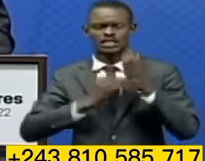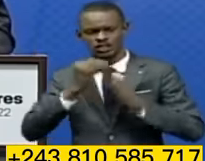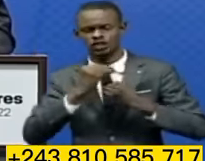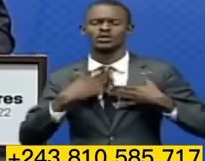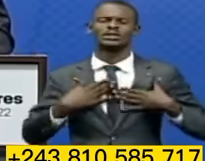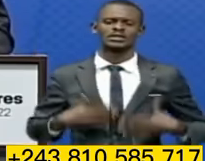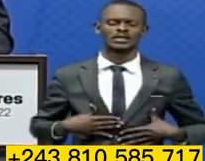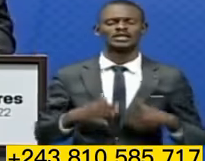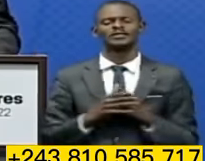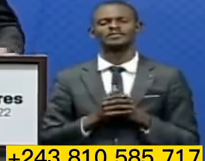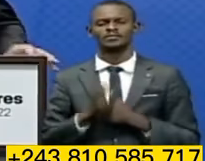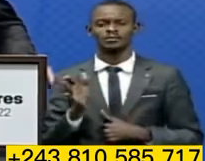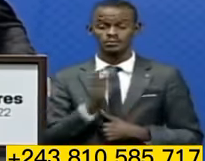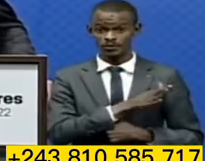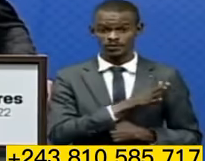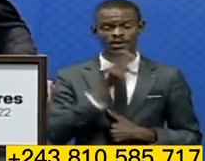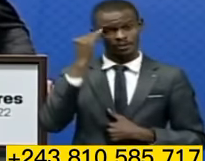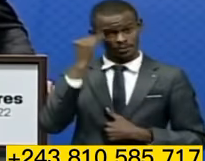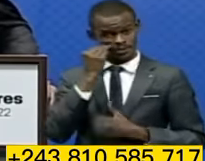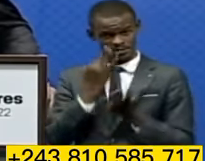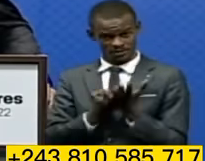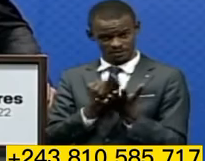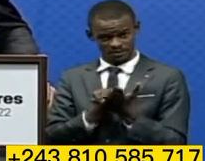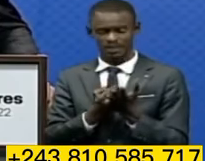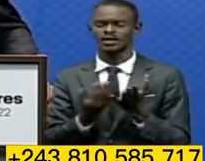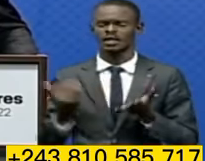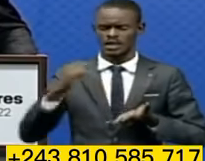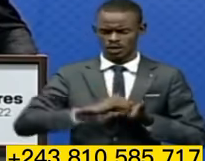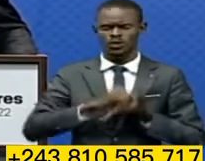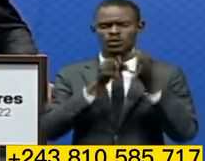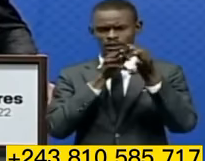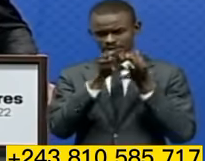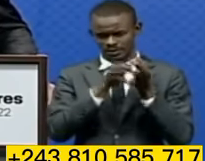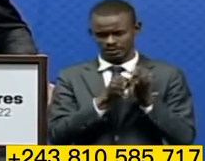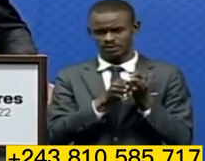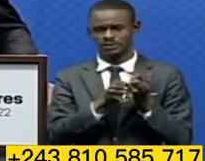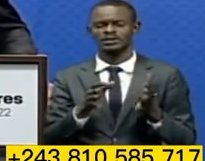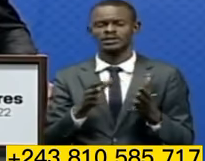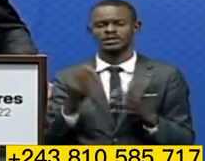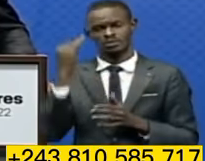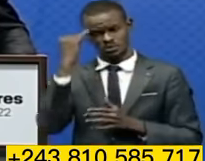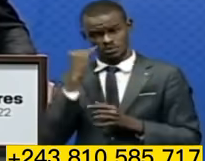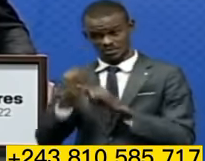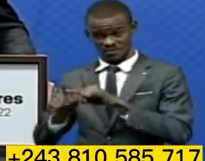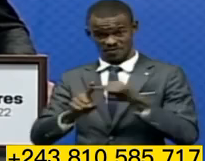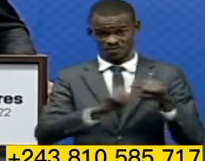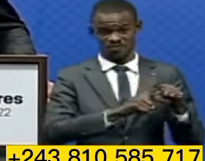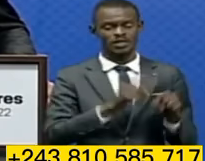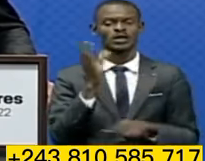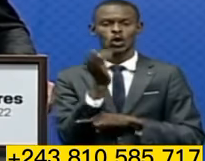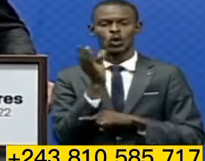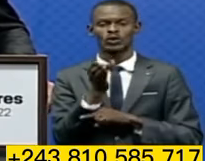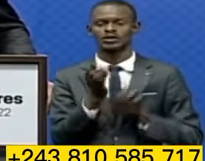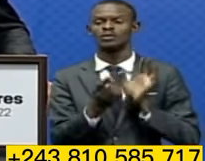santé. Par ailleurs, le ministre des Finances a également saisi le Conseil sur l'urgence de faire approuver